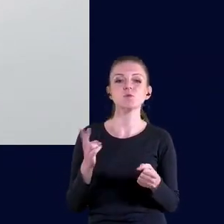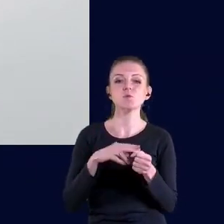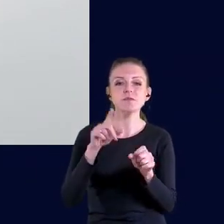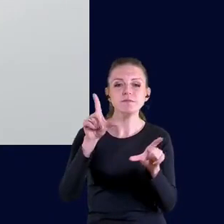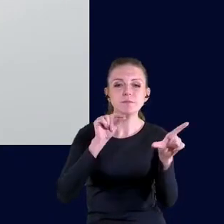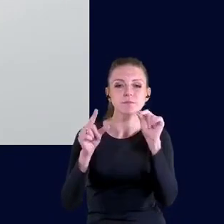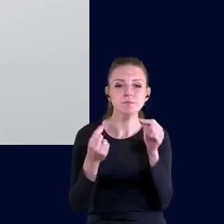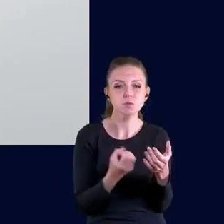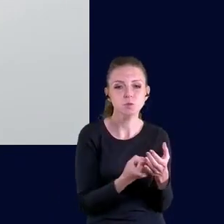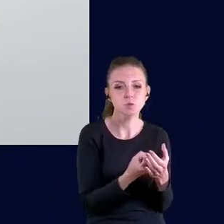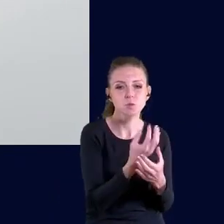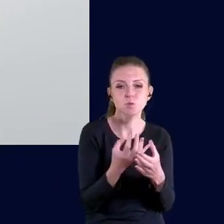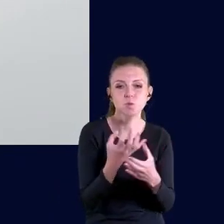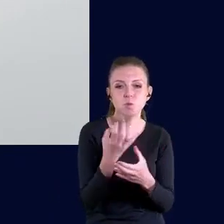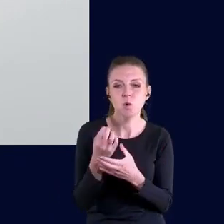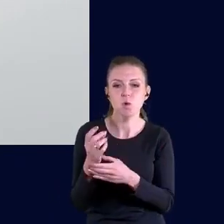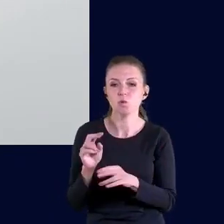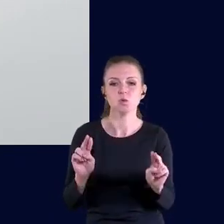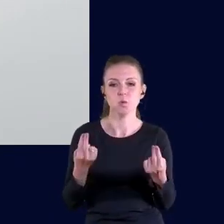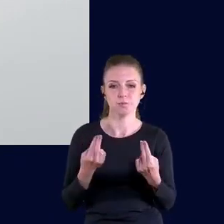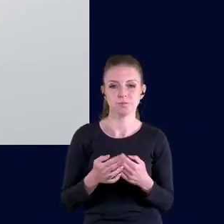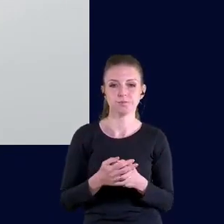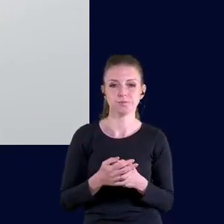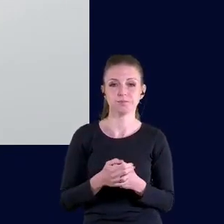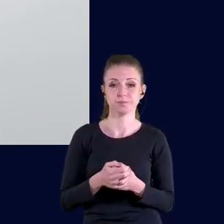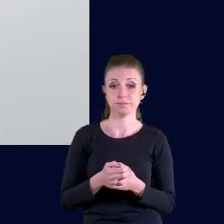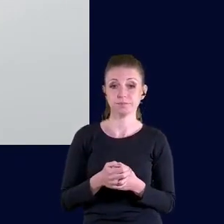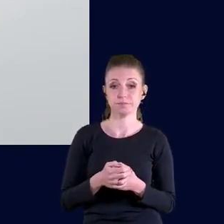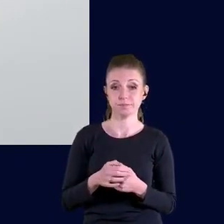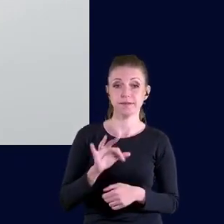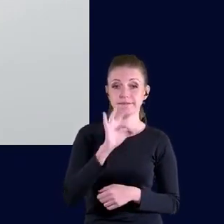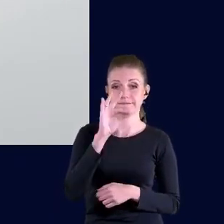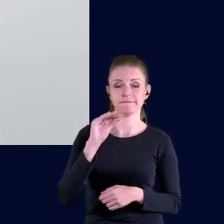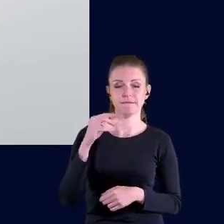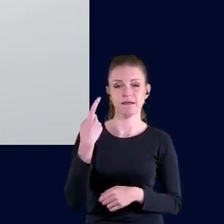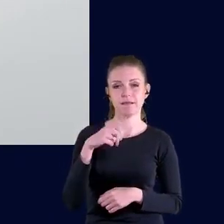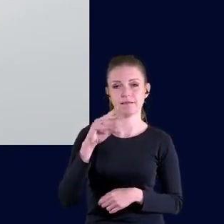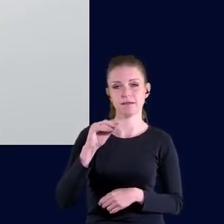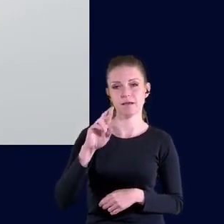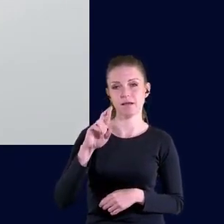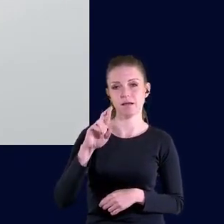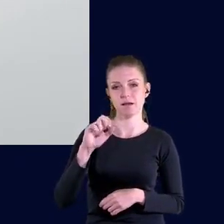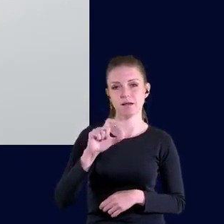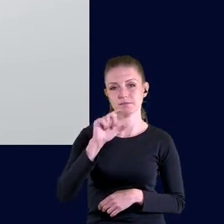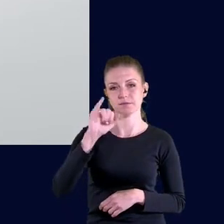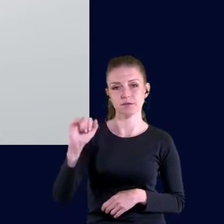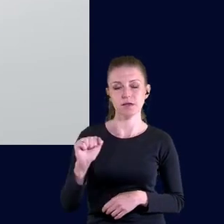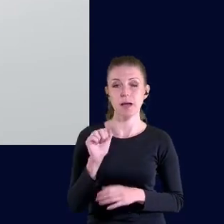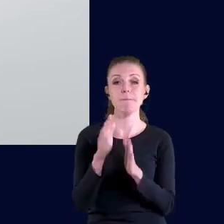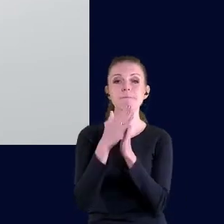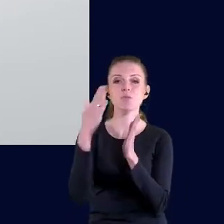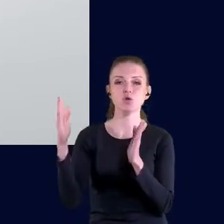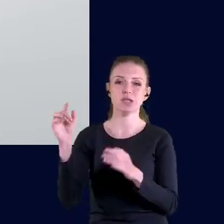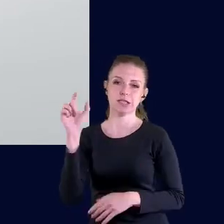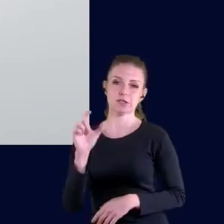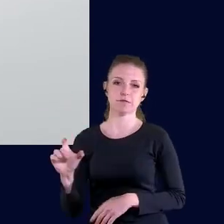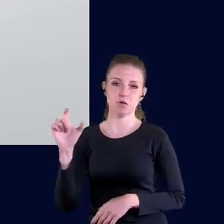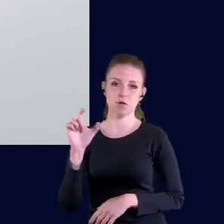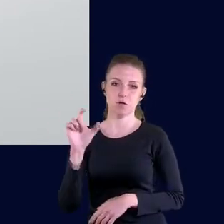zebranym źródłem jednym z nich rozbudowanych jest Federacja bibliotek cyfrowych tutaj na prezentacji